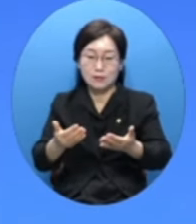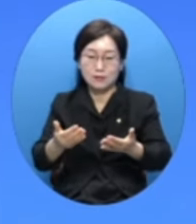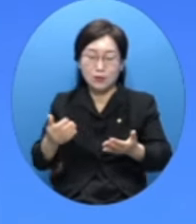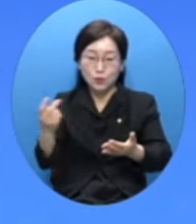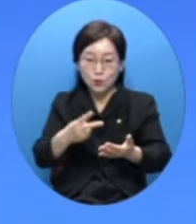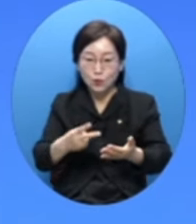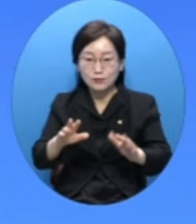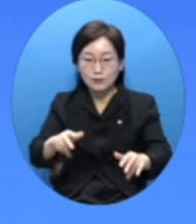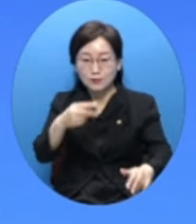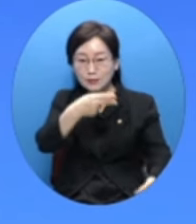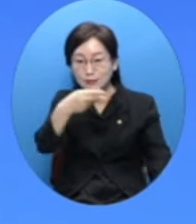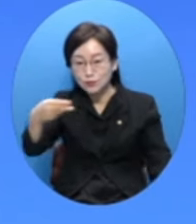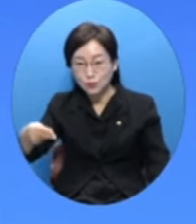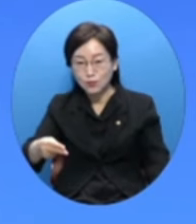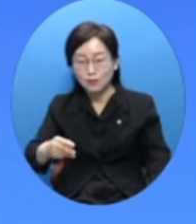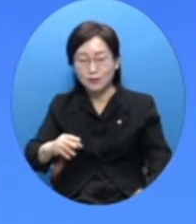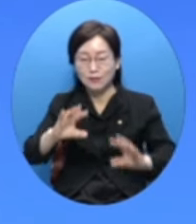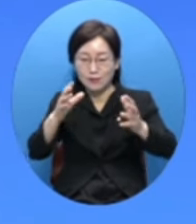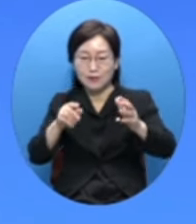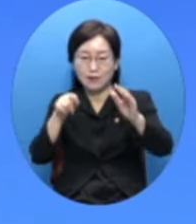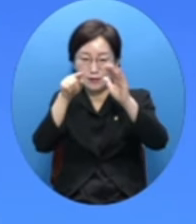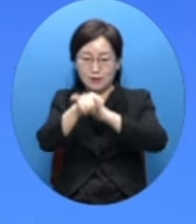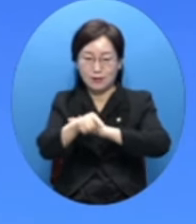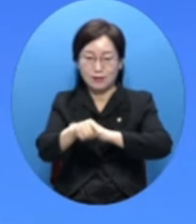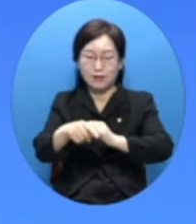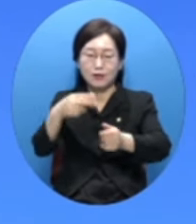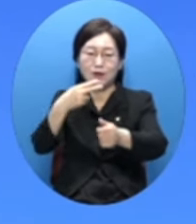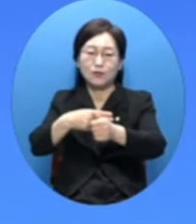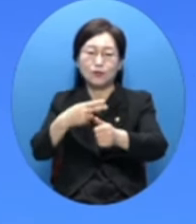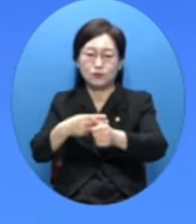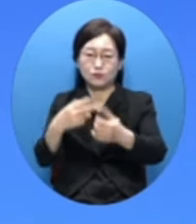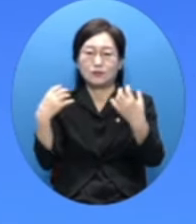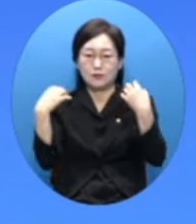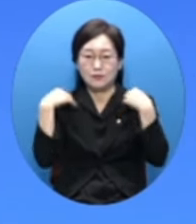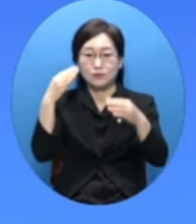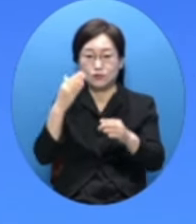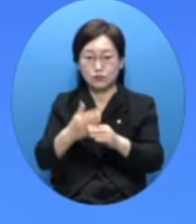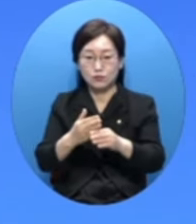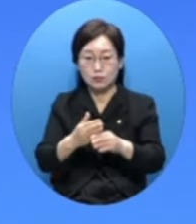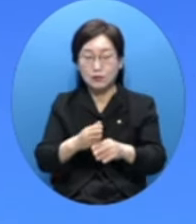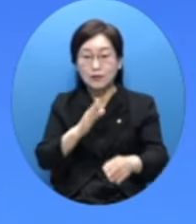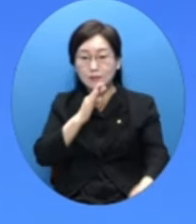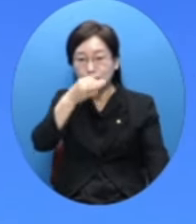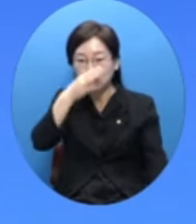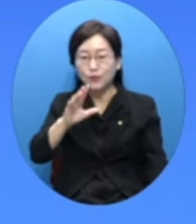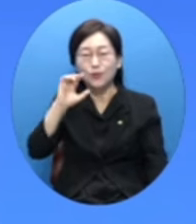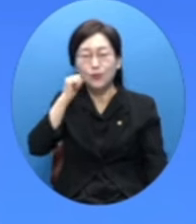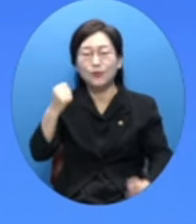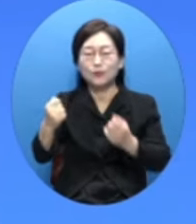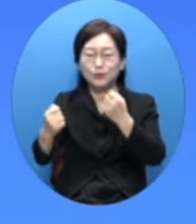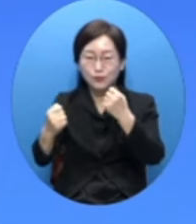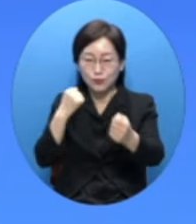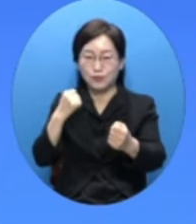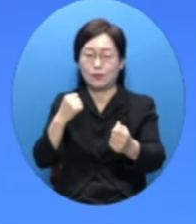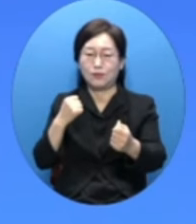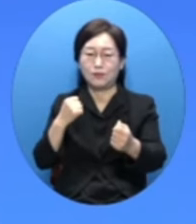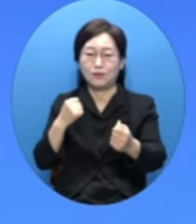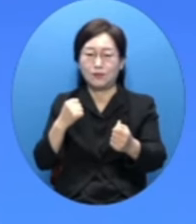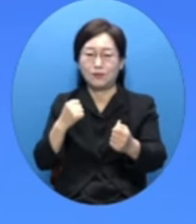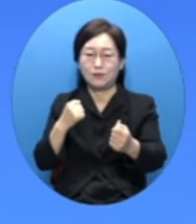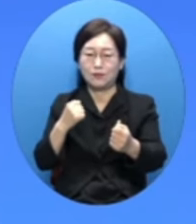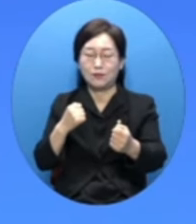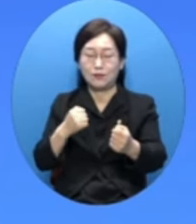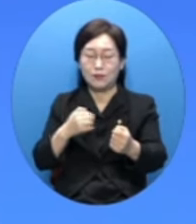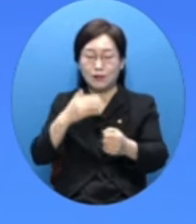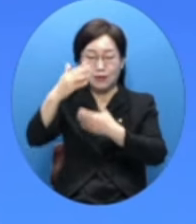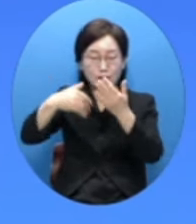그 귀한 삶을 감당하고 있는 것입니다. 그 길이 힘들고 어려운 길인데도 자기의